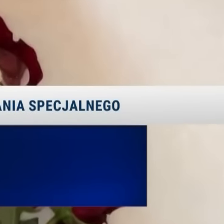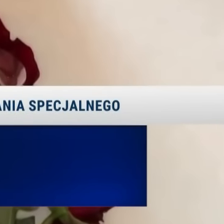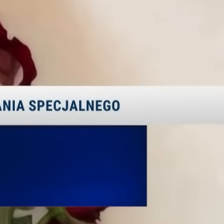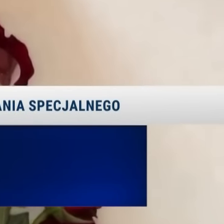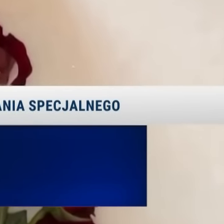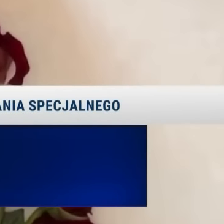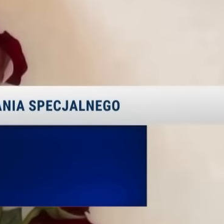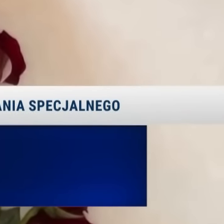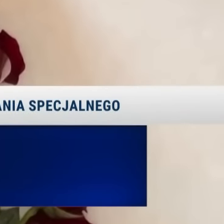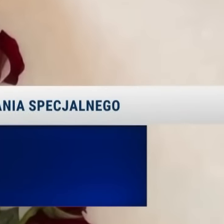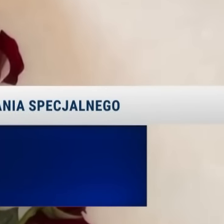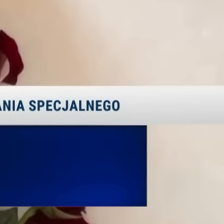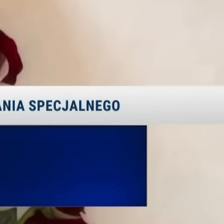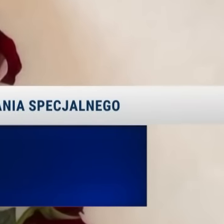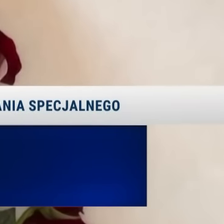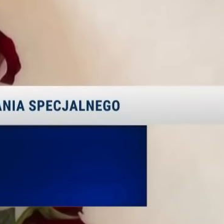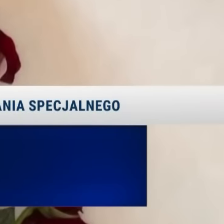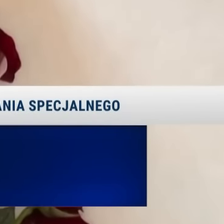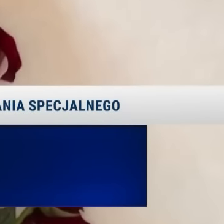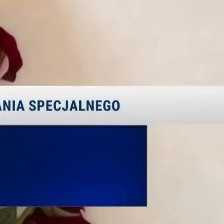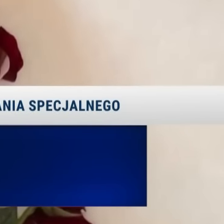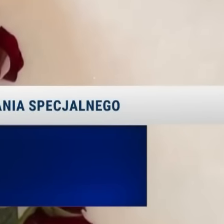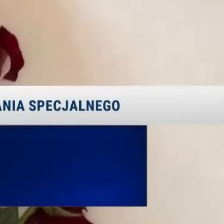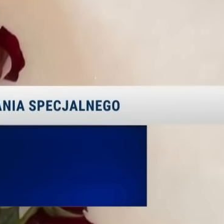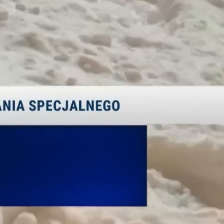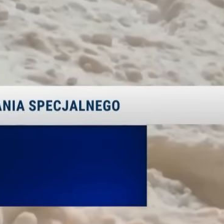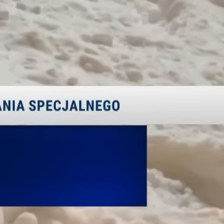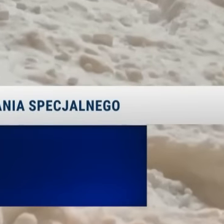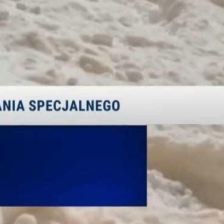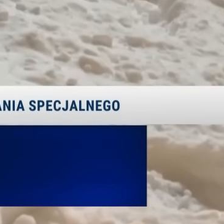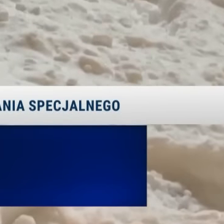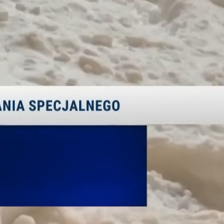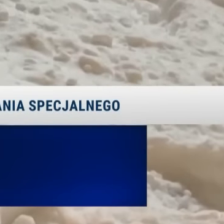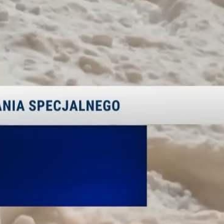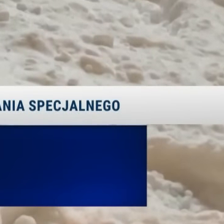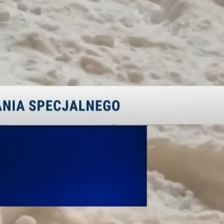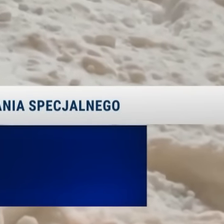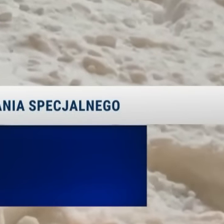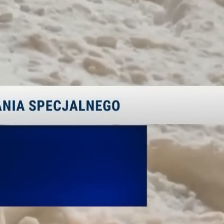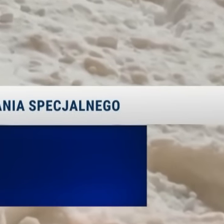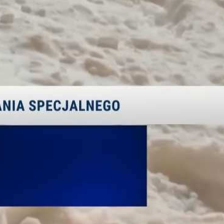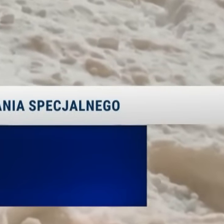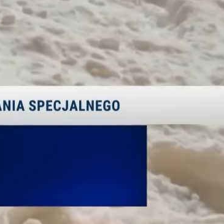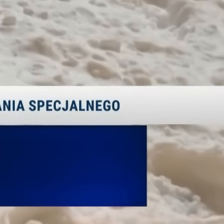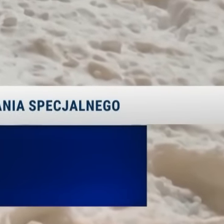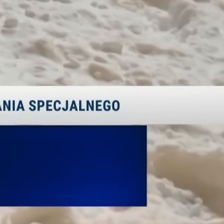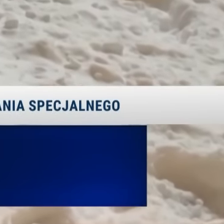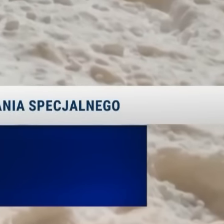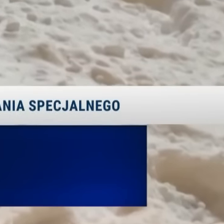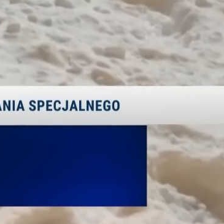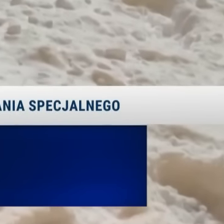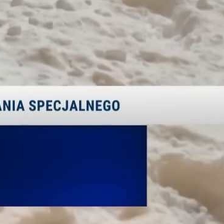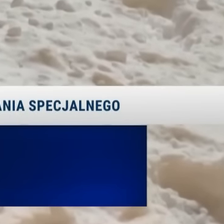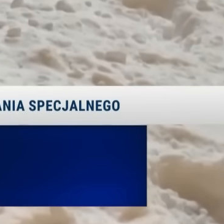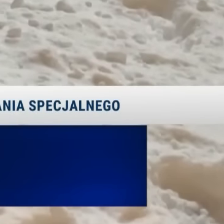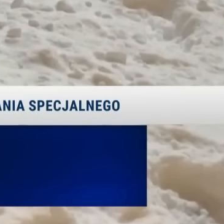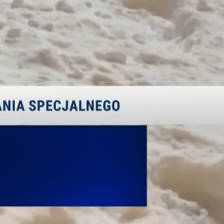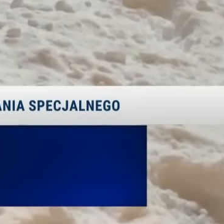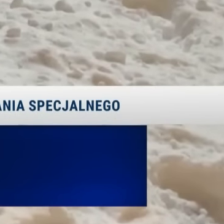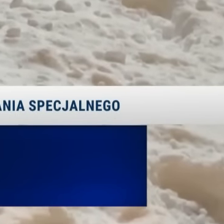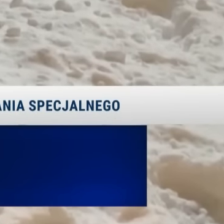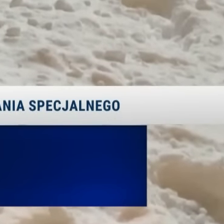poruszał się w Federacji Rosyjskiej. Ta próba już raz została podjęta, była nieudana. To był